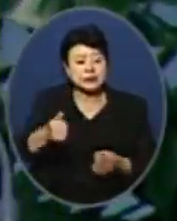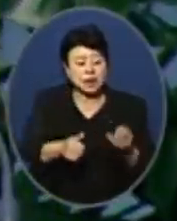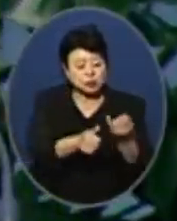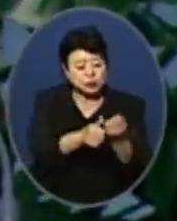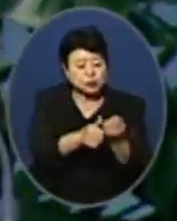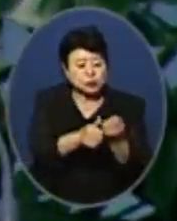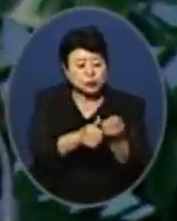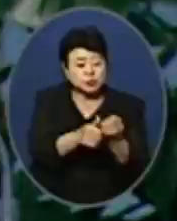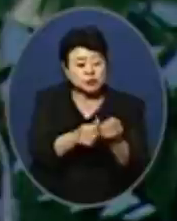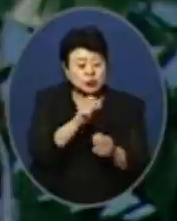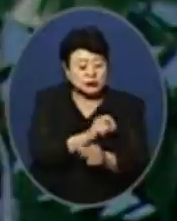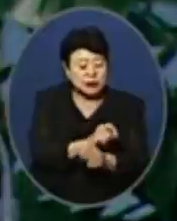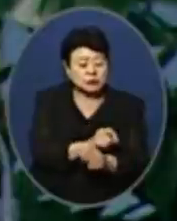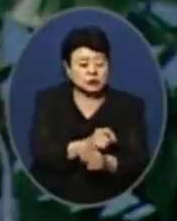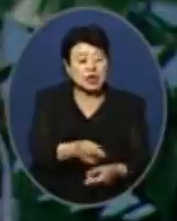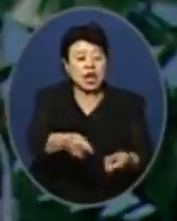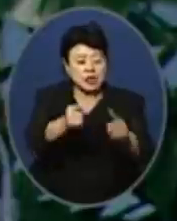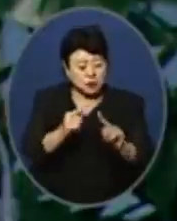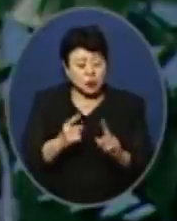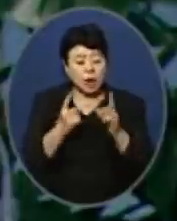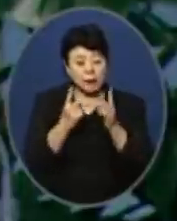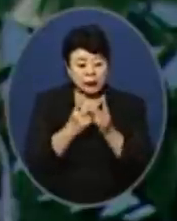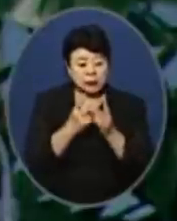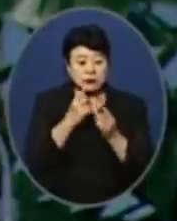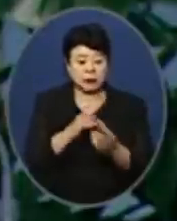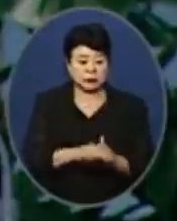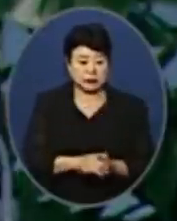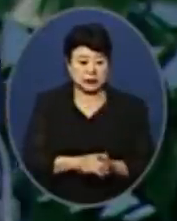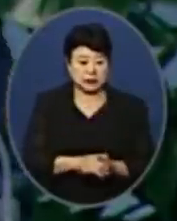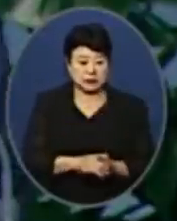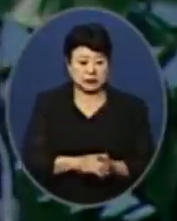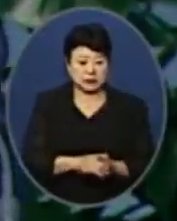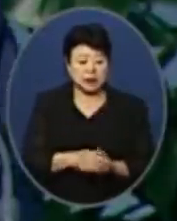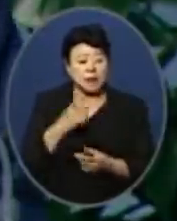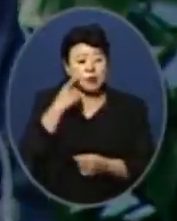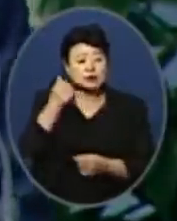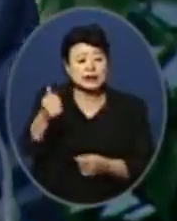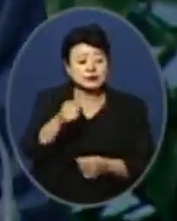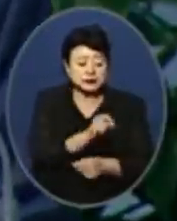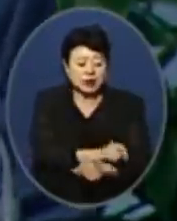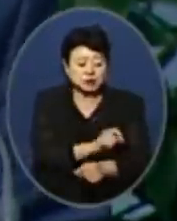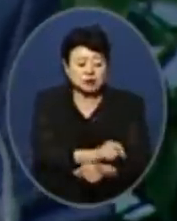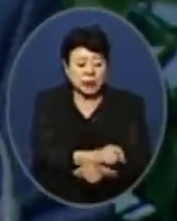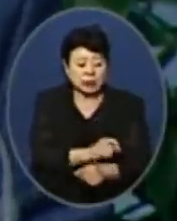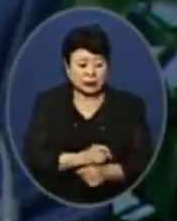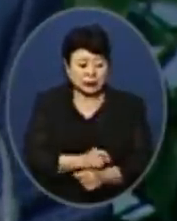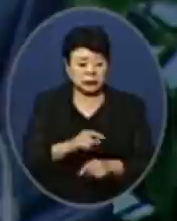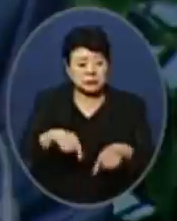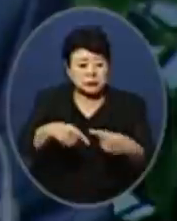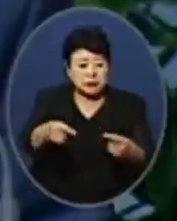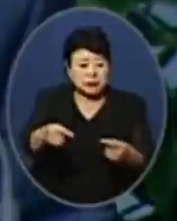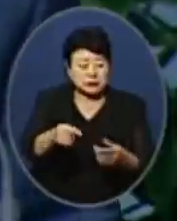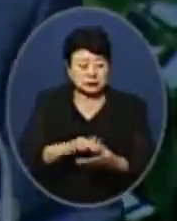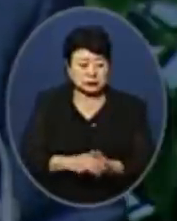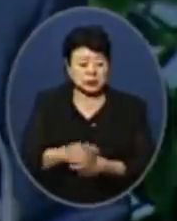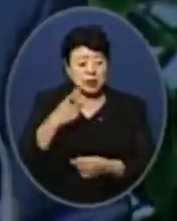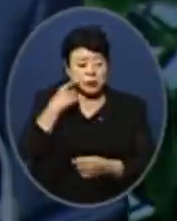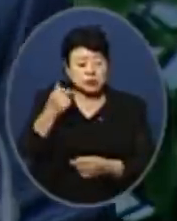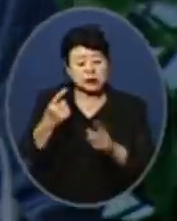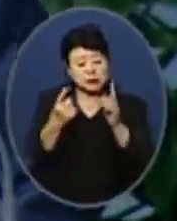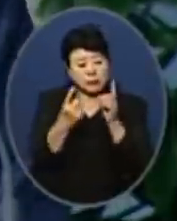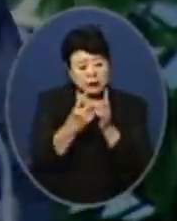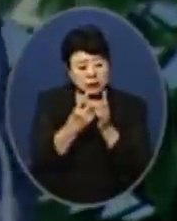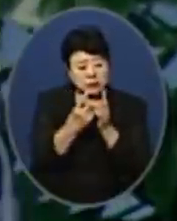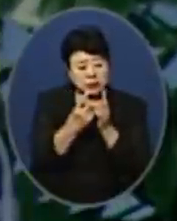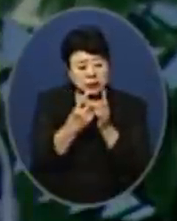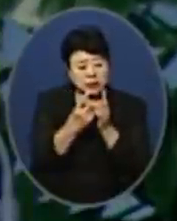내외를 자기 사무실에 잠깐 들어와 만나자고 그러더라고요. 그래서 그 목사님 사무실에 가서 헤네거 목사님을